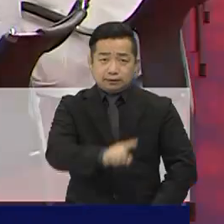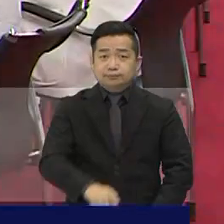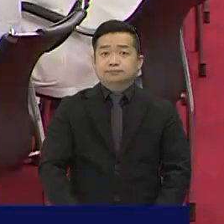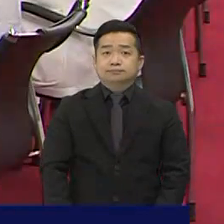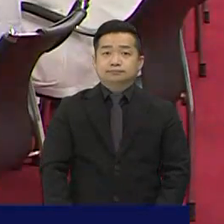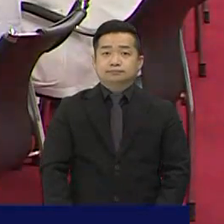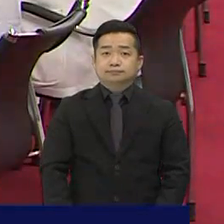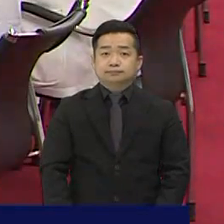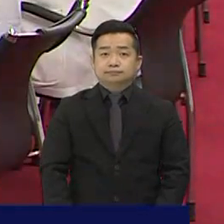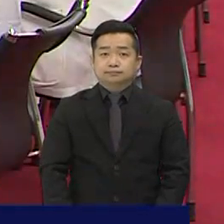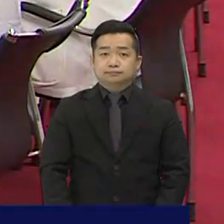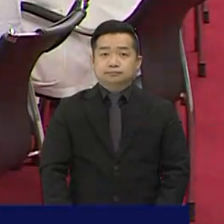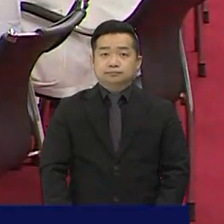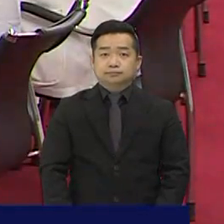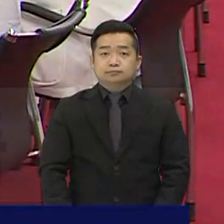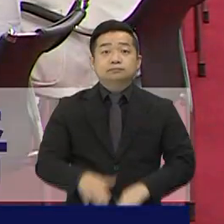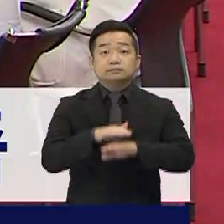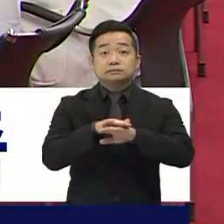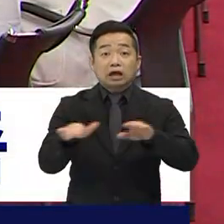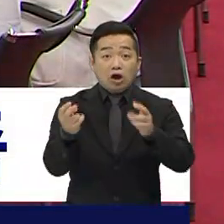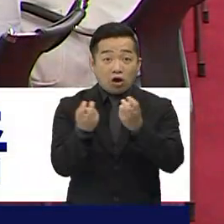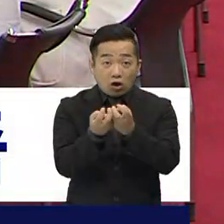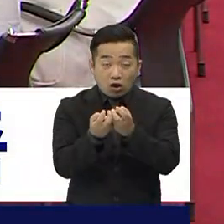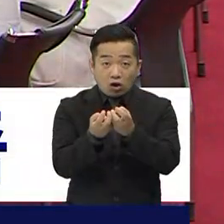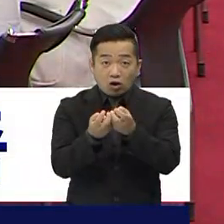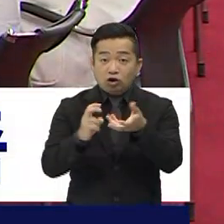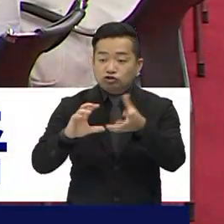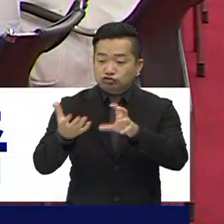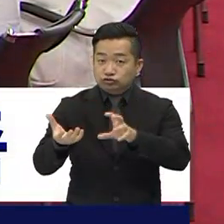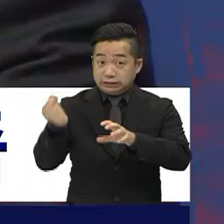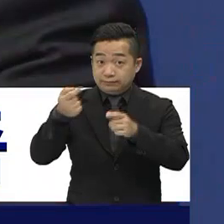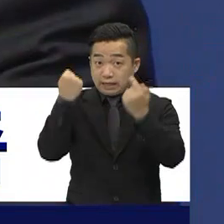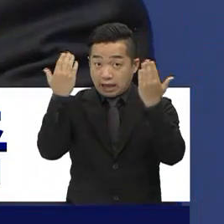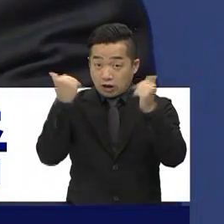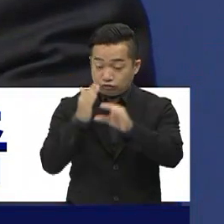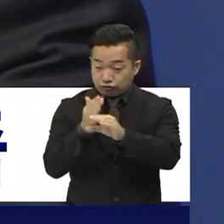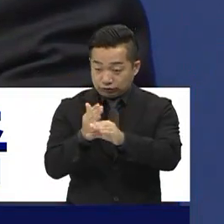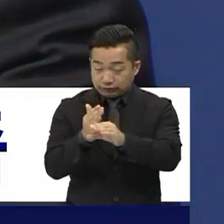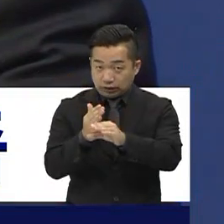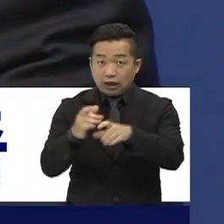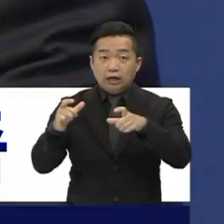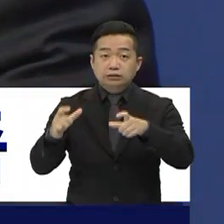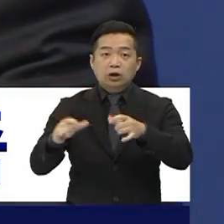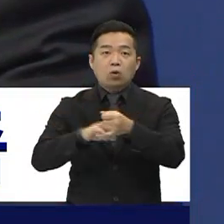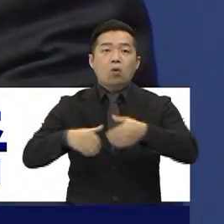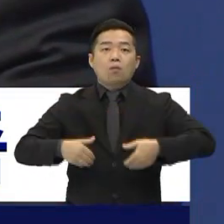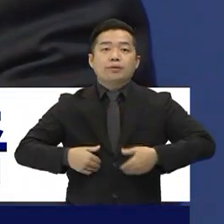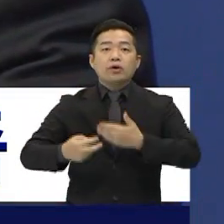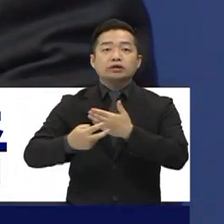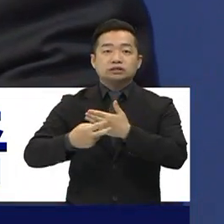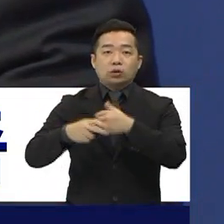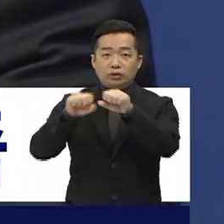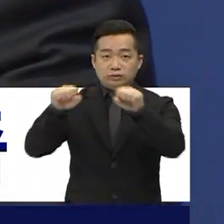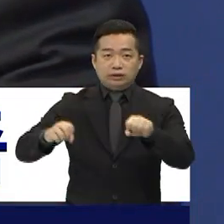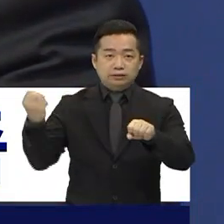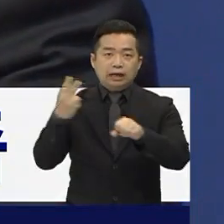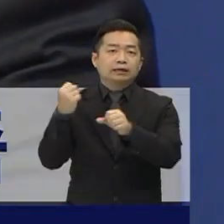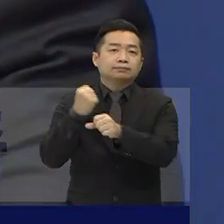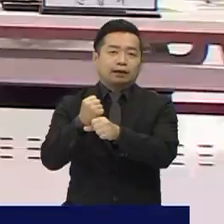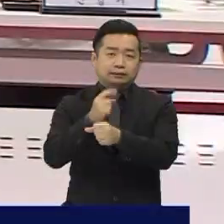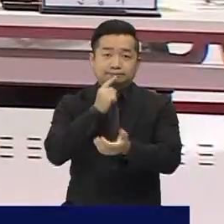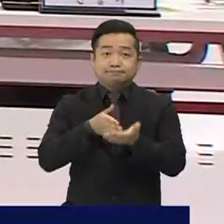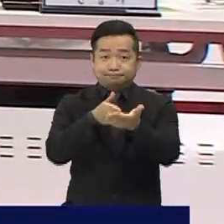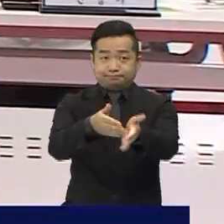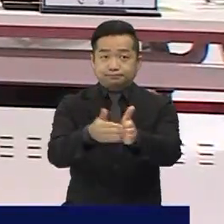이르렀습니다. 이런 상황을 해결하기 위해 국립대병원을 중심으로 지역 필수 의료 체계를 재구축하는 방안을